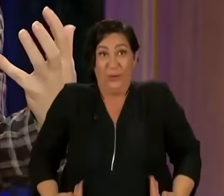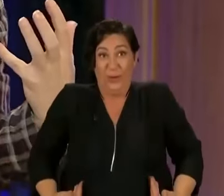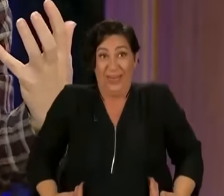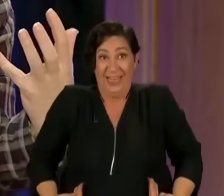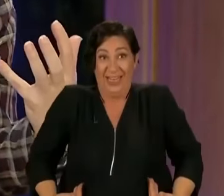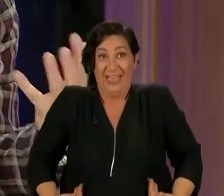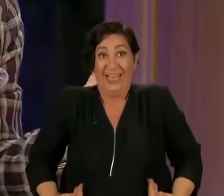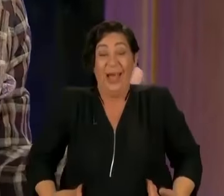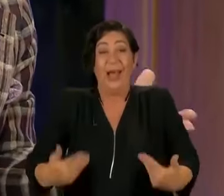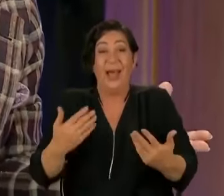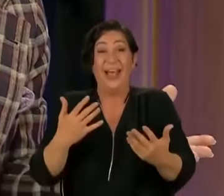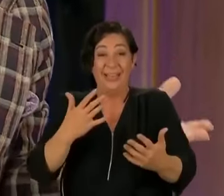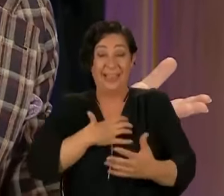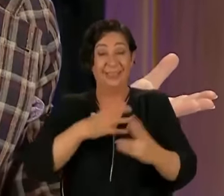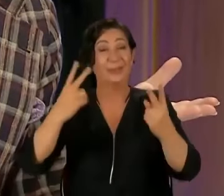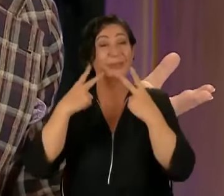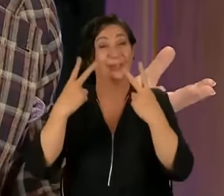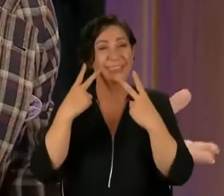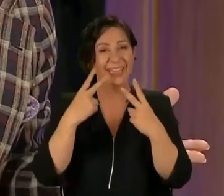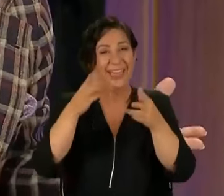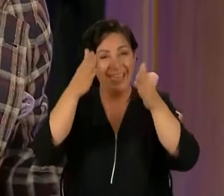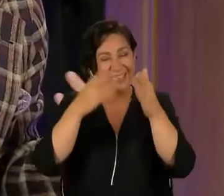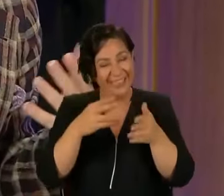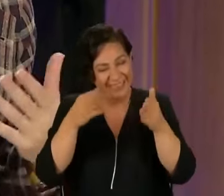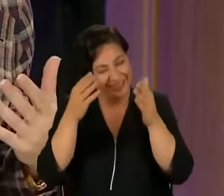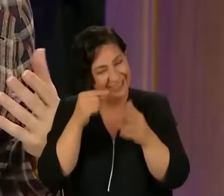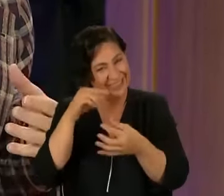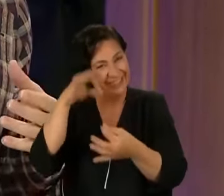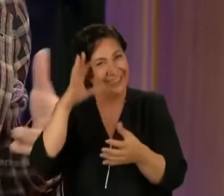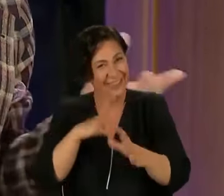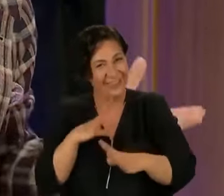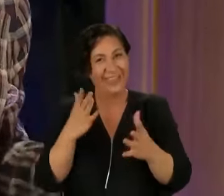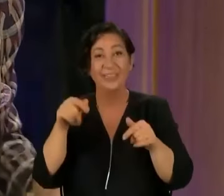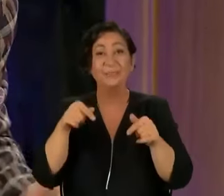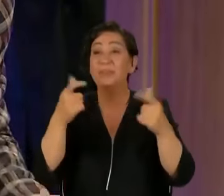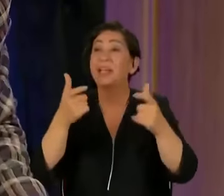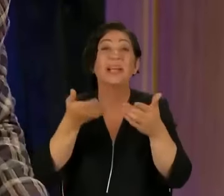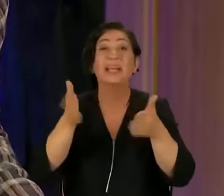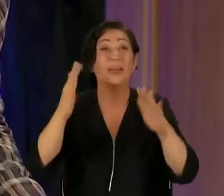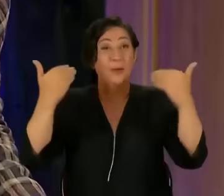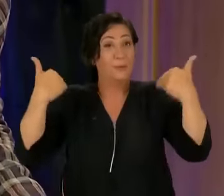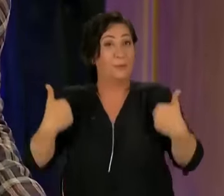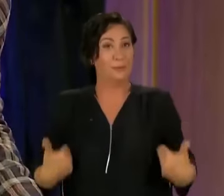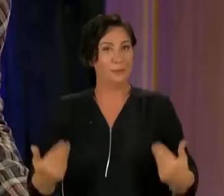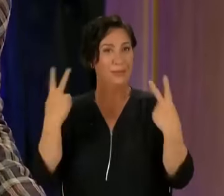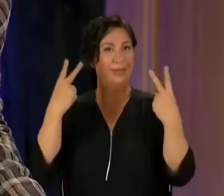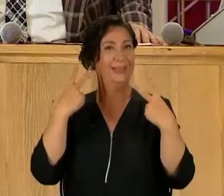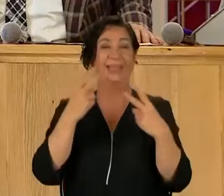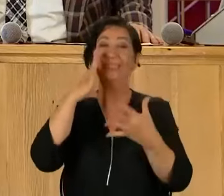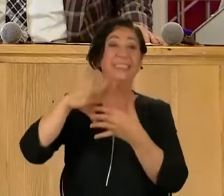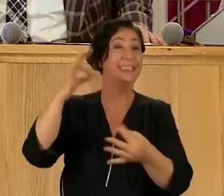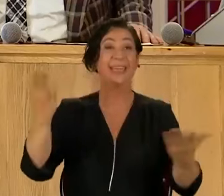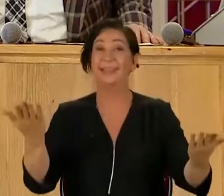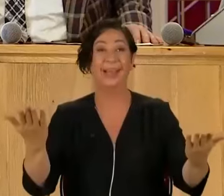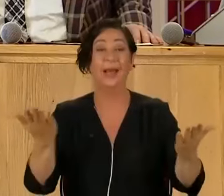vücuduyla ön planda olan insanlar vardı. Şimdi nereye gitti bu vücuduyla ön planda olan